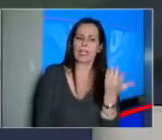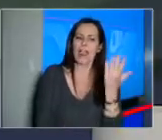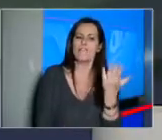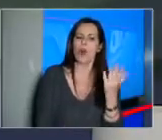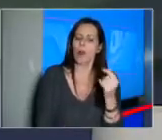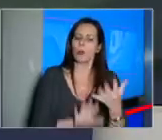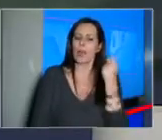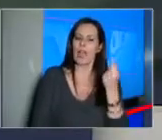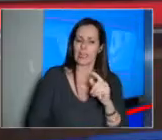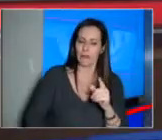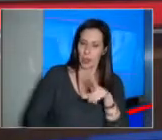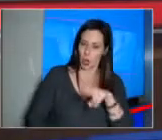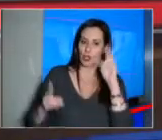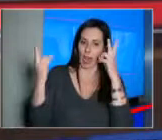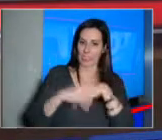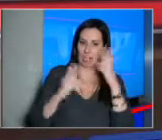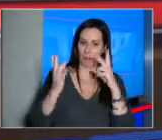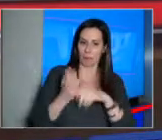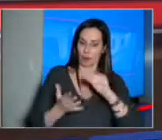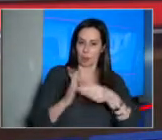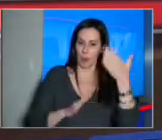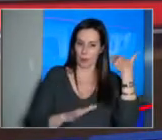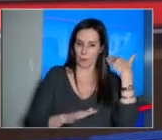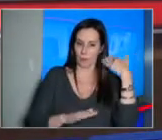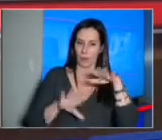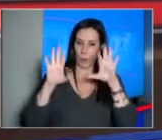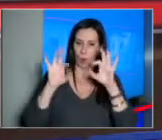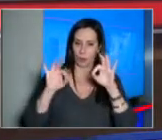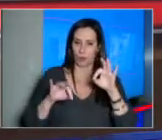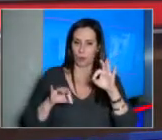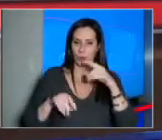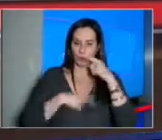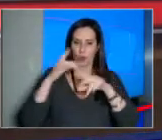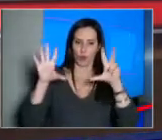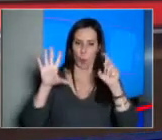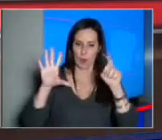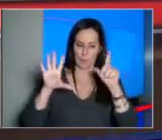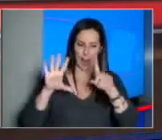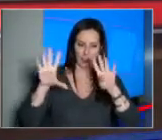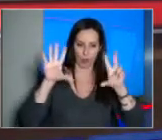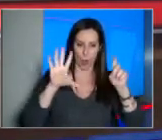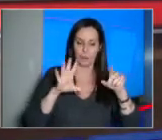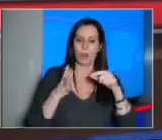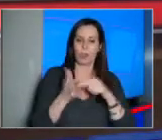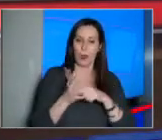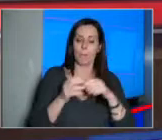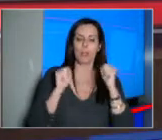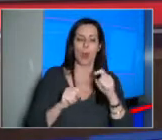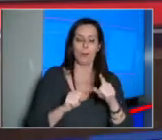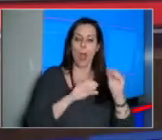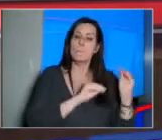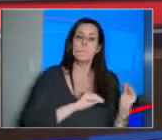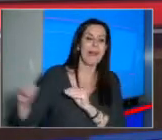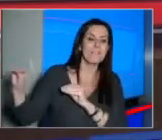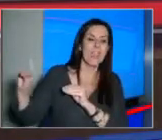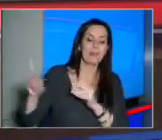סעיף? יש הסכם שנחתם בזמנו באוקטובר 1980, במסגרתו בעצם הביטוח לאומי מעביר את